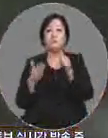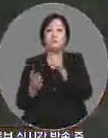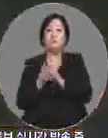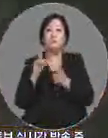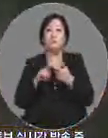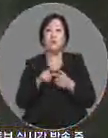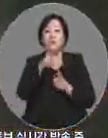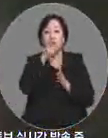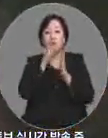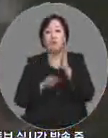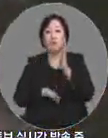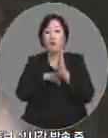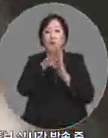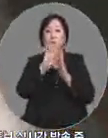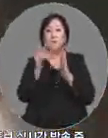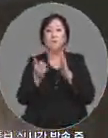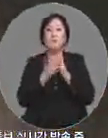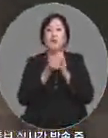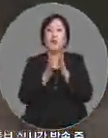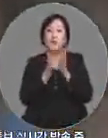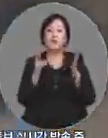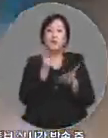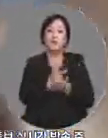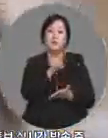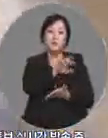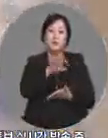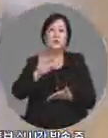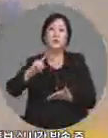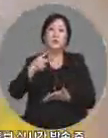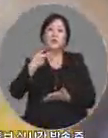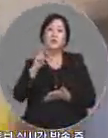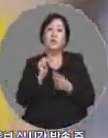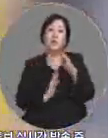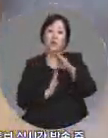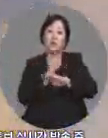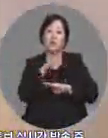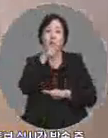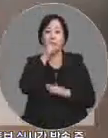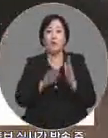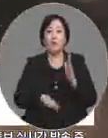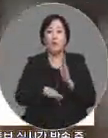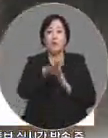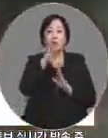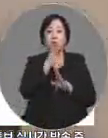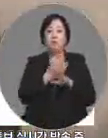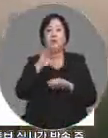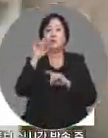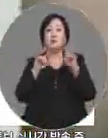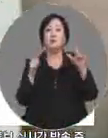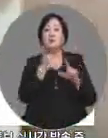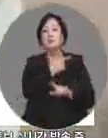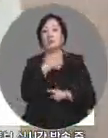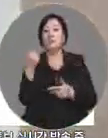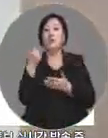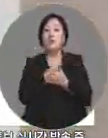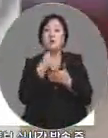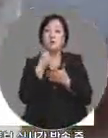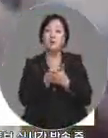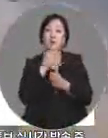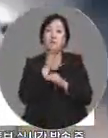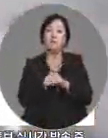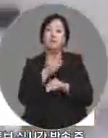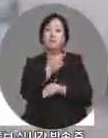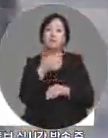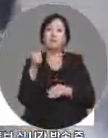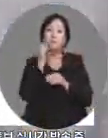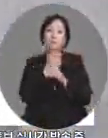울 바다로 변해 버린 아파트 단지 n 차량 수백대 가 침수 됐습니다 대상 해주는걸 꼭 하셔야 하구요